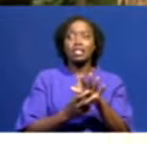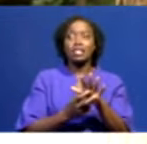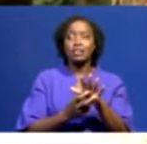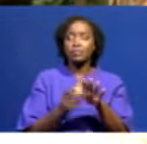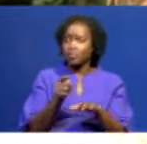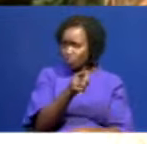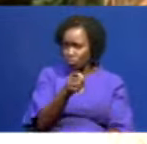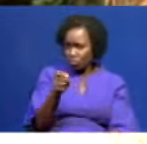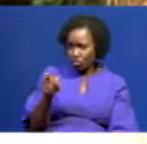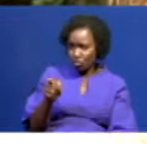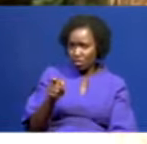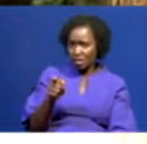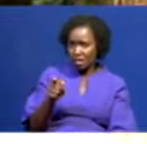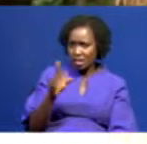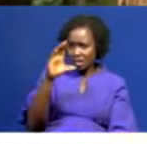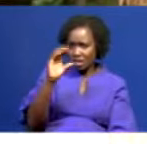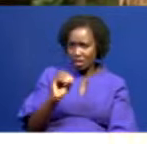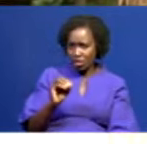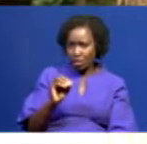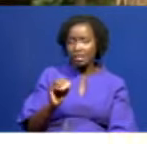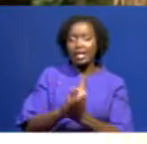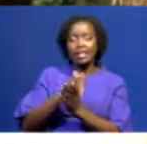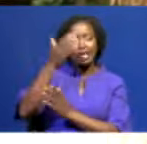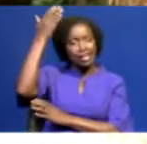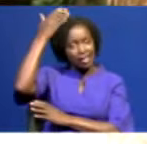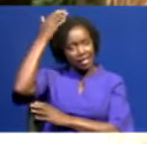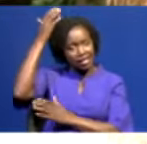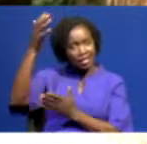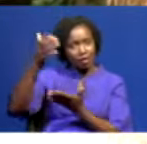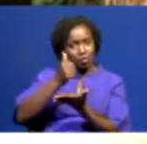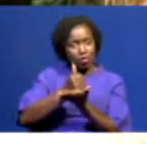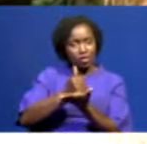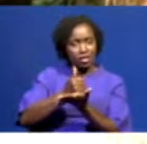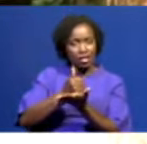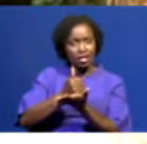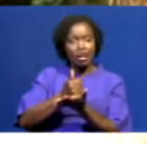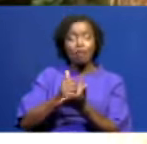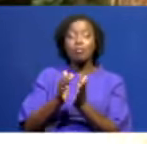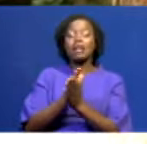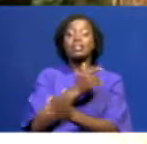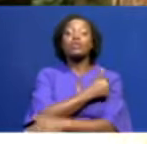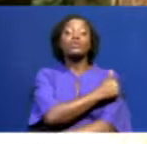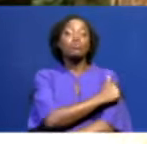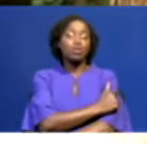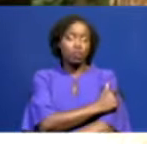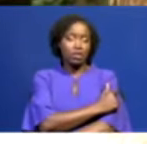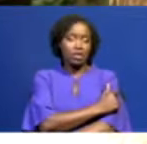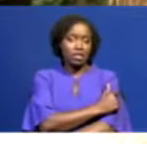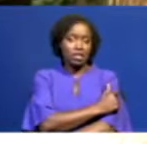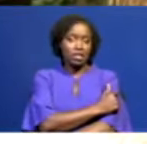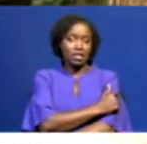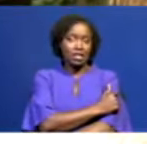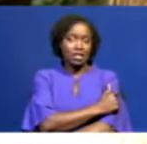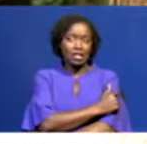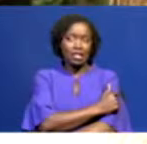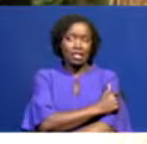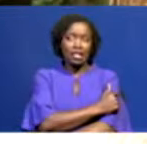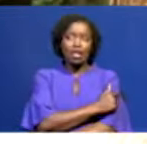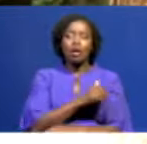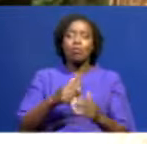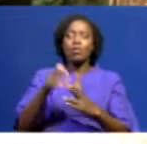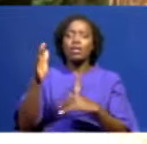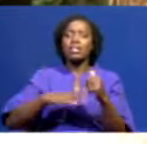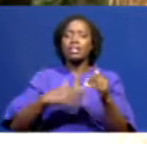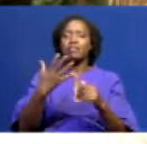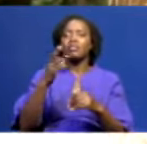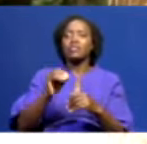Those clinic officers and nurses who are employed by the facility, they account for more than